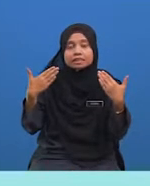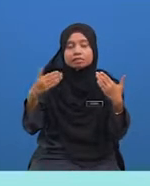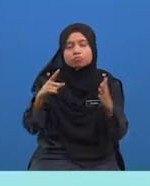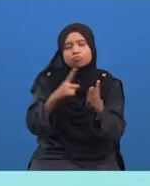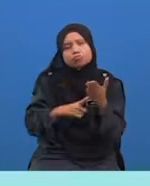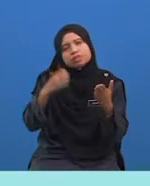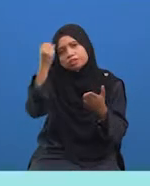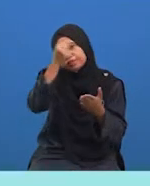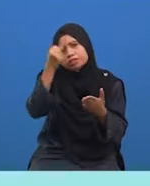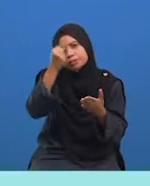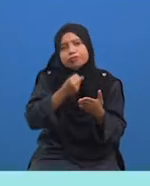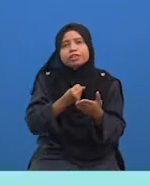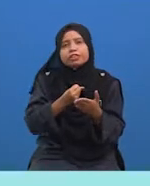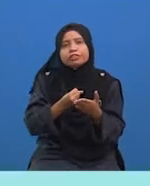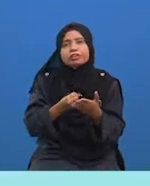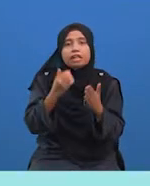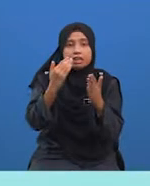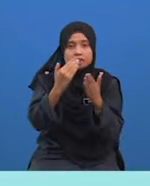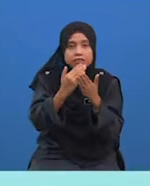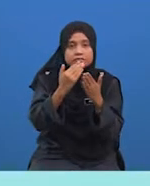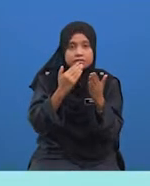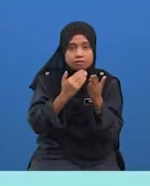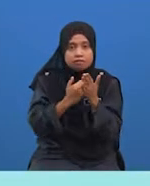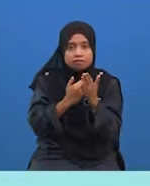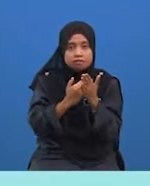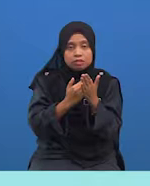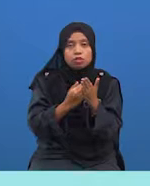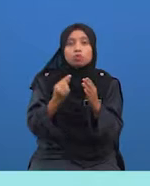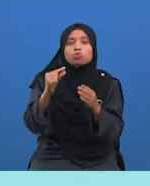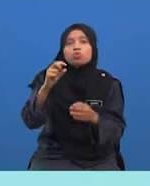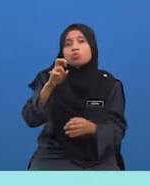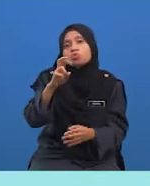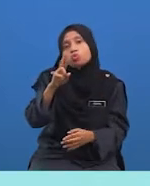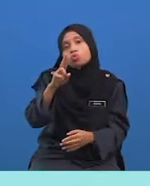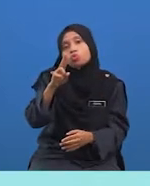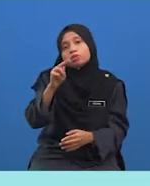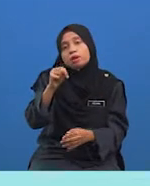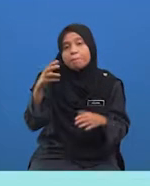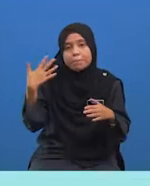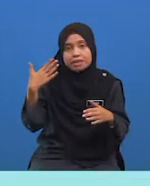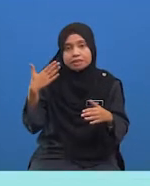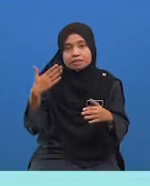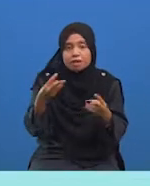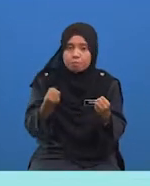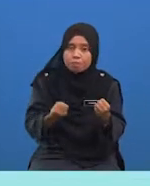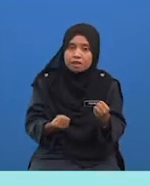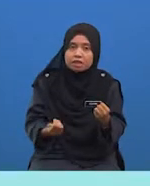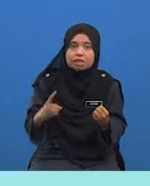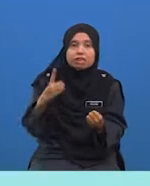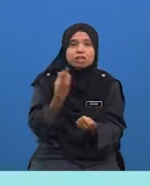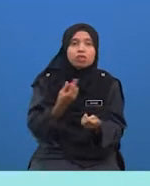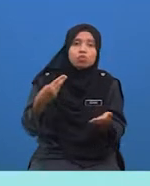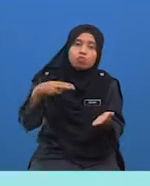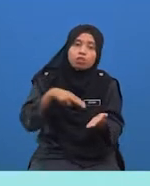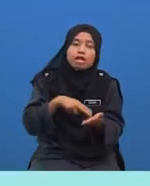iklim ini? Berikut adalah ciri-ciri iklim gurun panas. mari kita ulang lagi